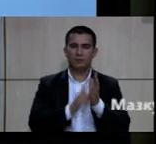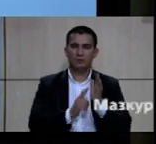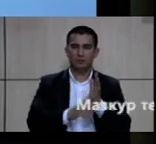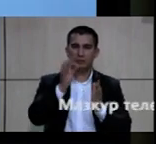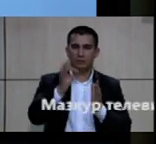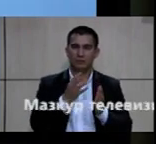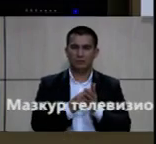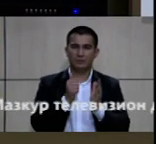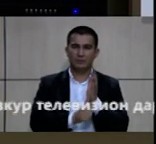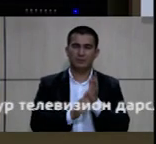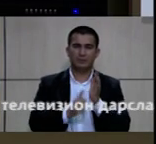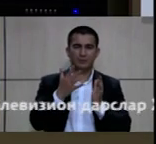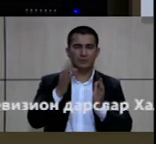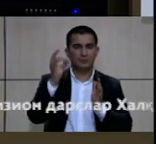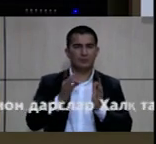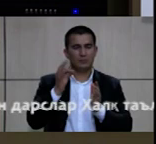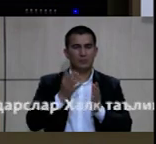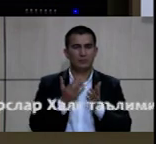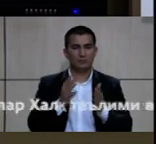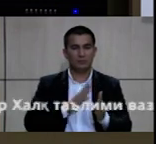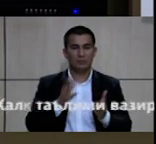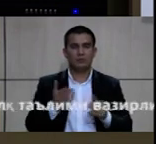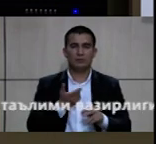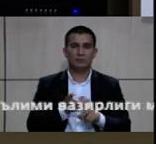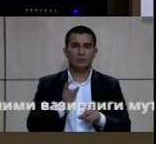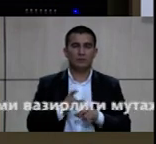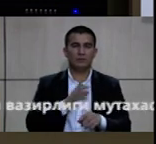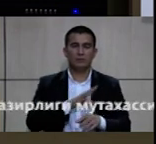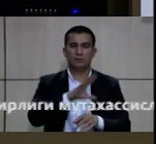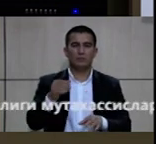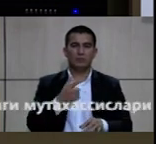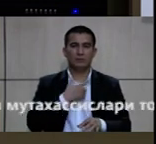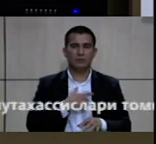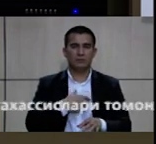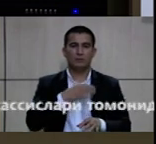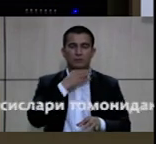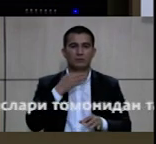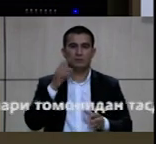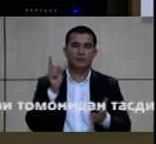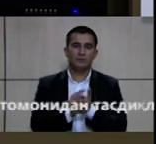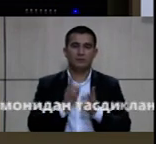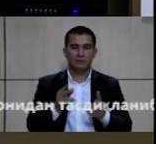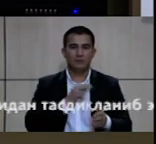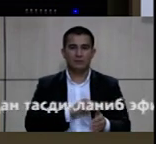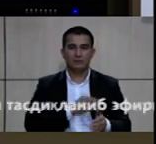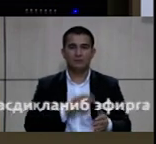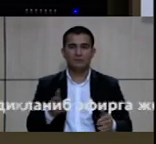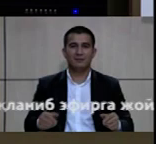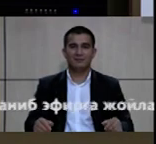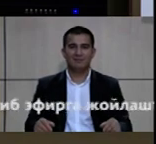dan 65% gacha bal yig'gan bo'lsangiz, siz albatta o'zingiz ustida ishlashingiz kerak.